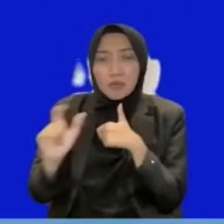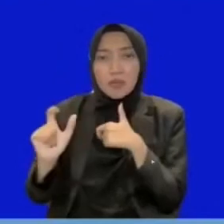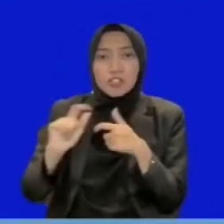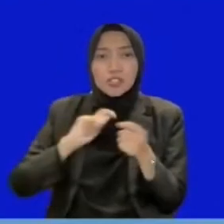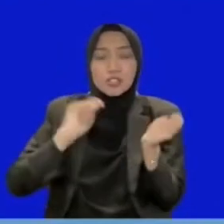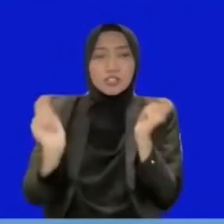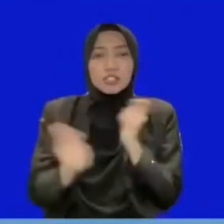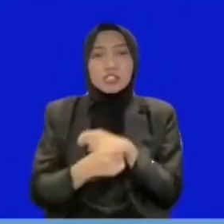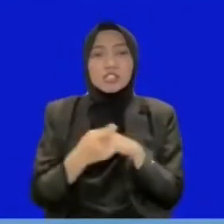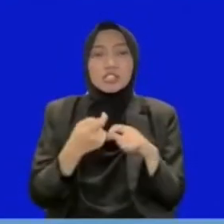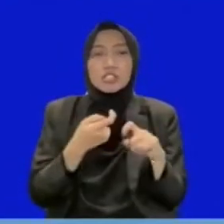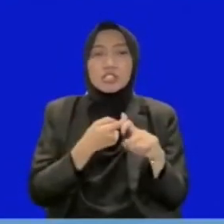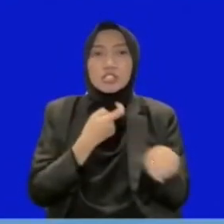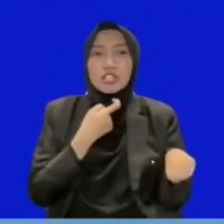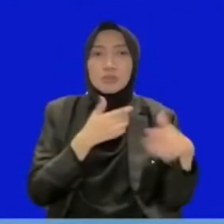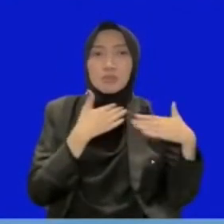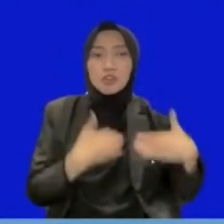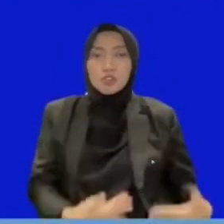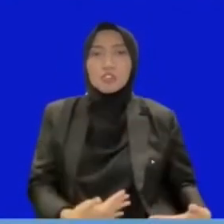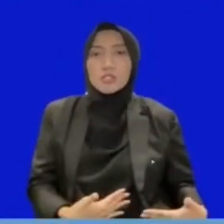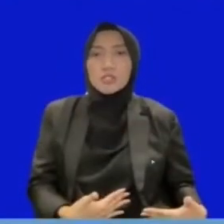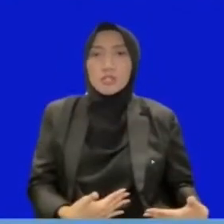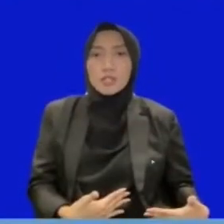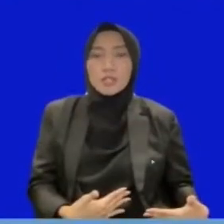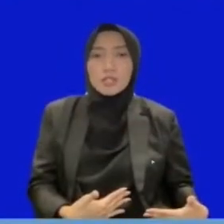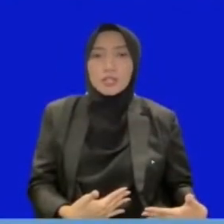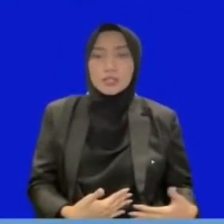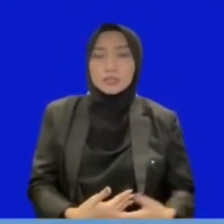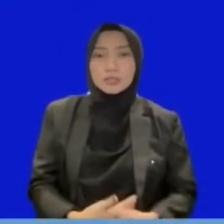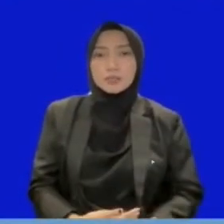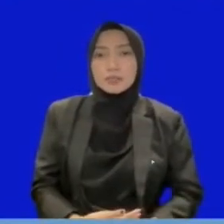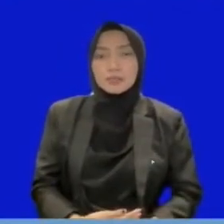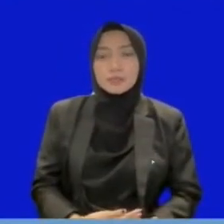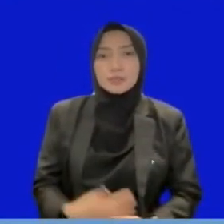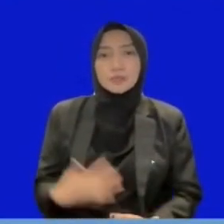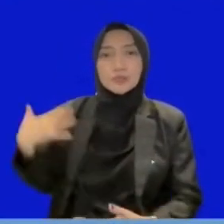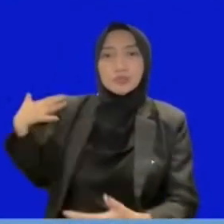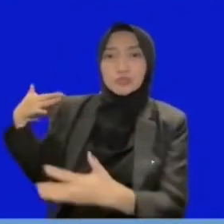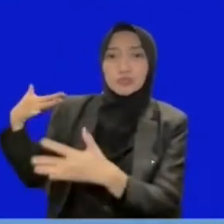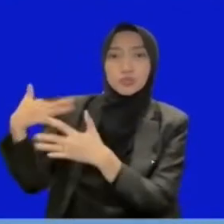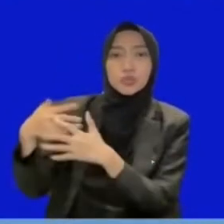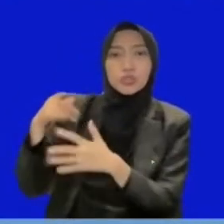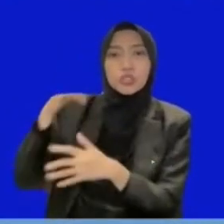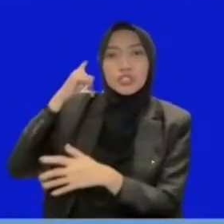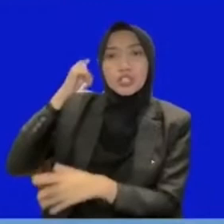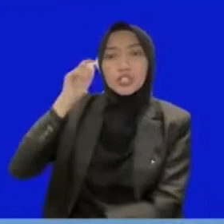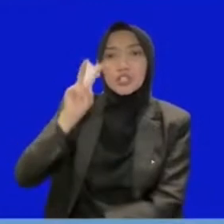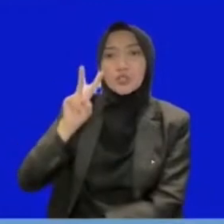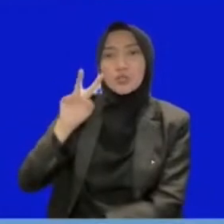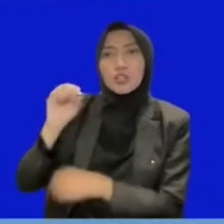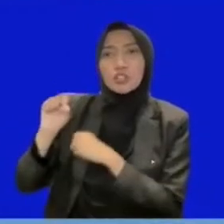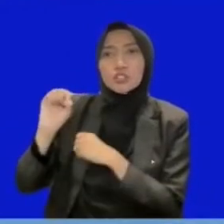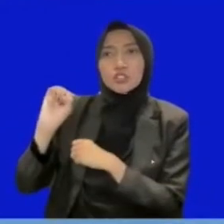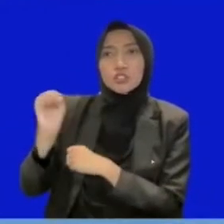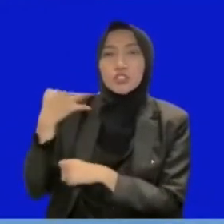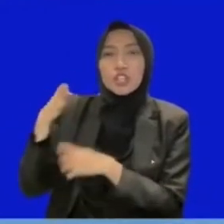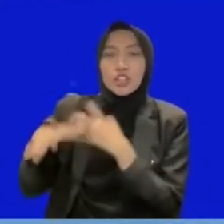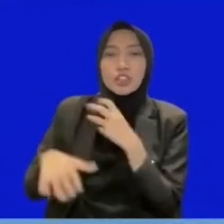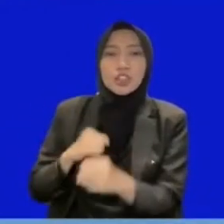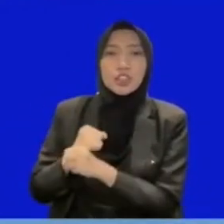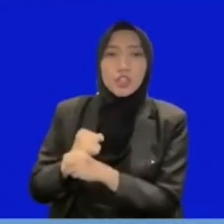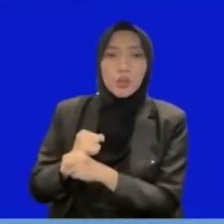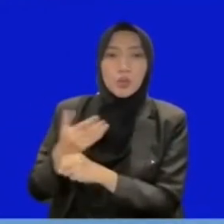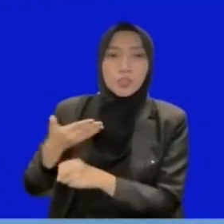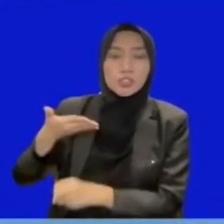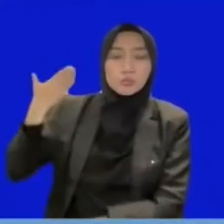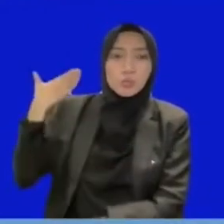evolusi dari manusia, dari Homo sapiens sapiens yang berlangsung kurang lebih 2 juta tahun lamanya gitu ya,